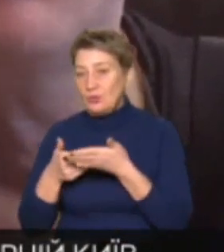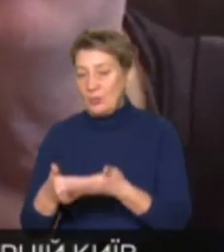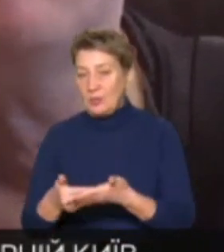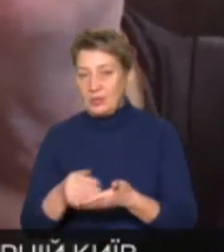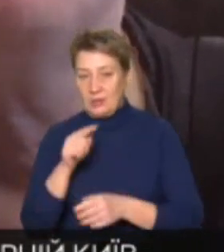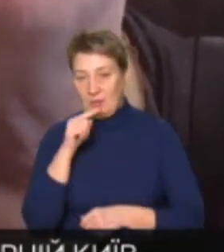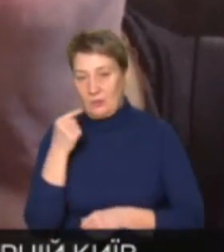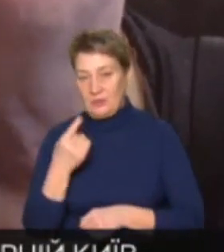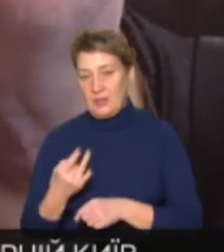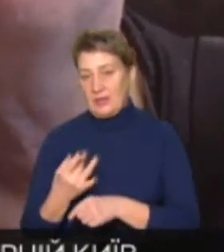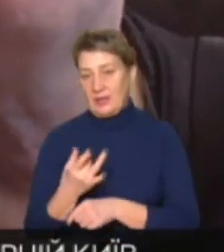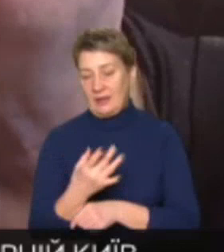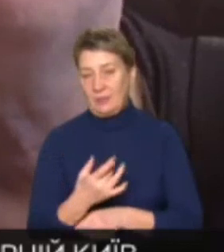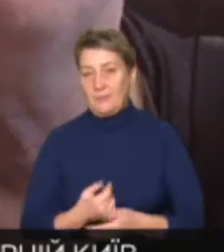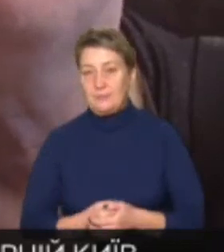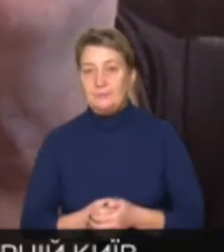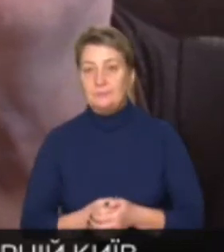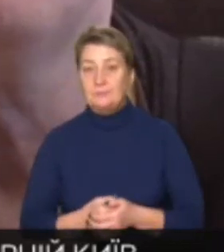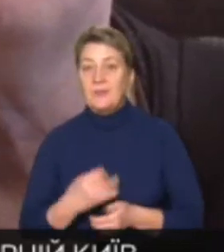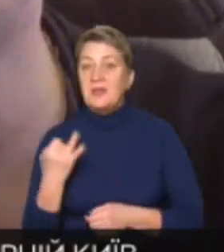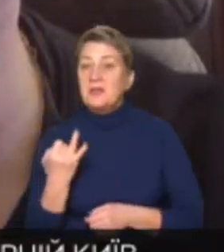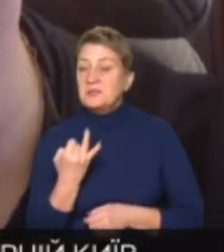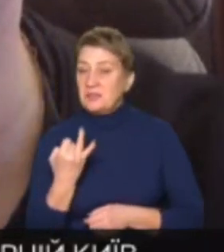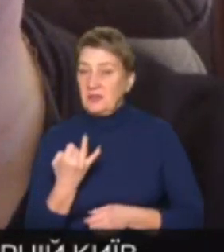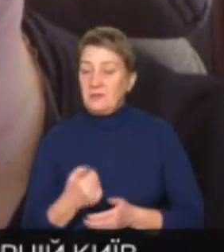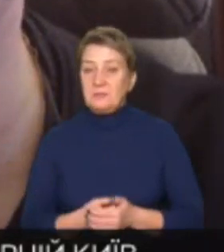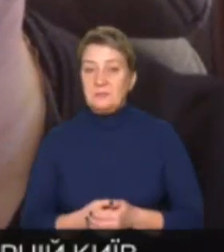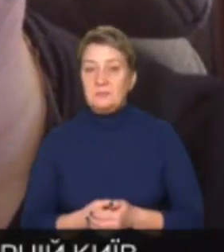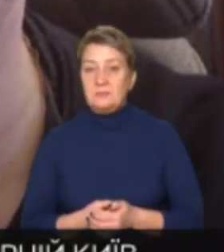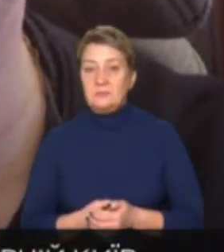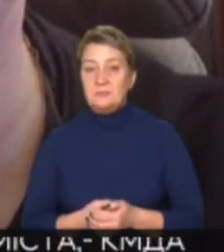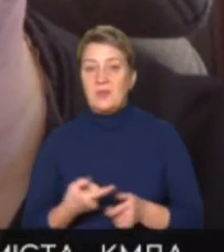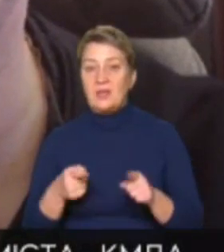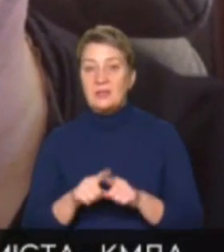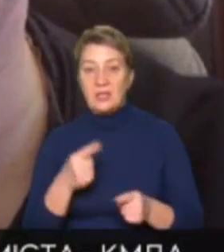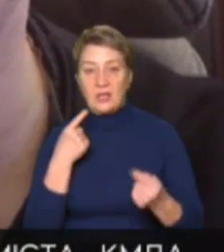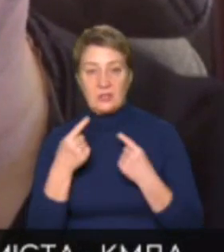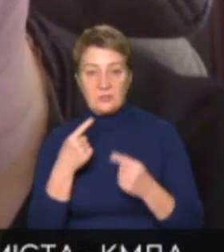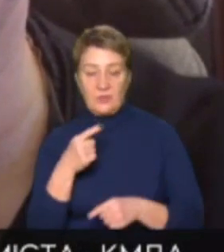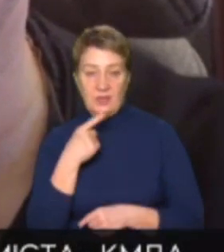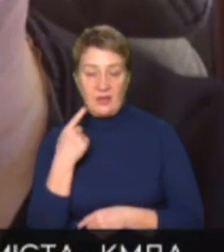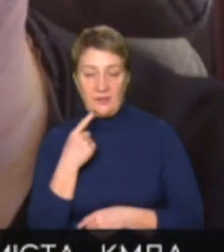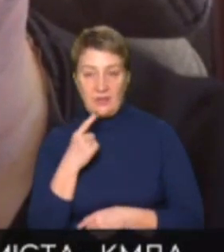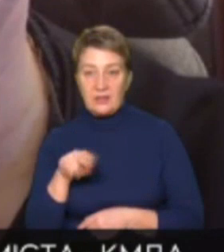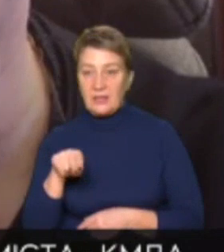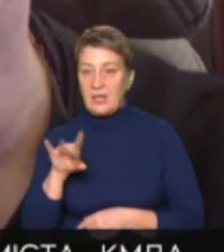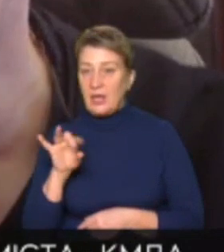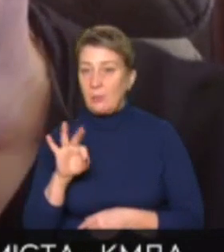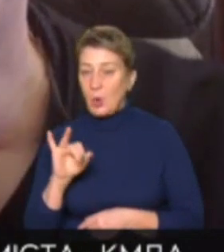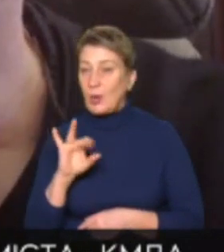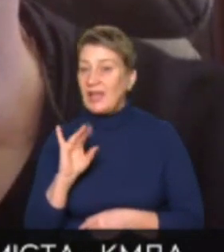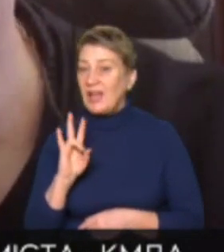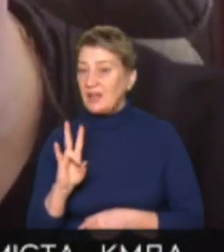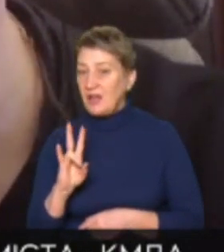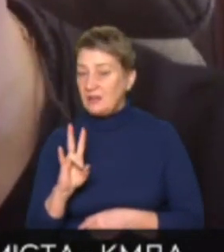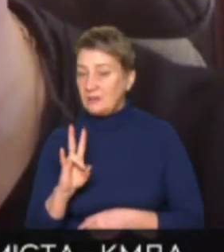надати їм ці ракети. Цікаво, пане Олеже, такі ж розмови ходять і про Іран, ну, якби, про балістичні ракети,